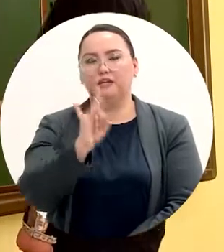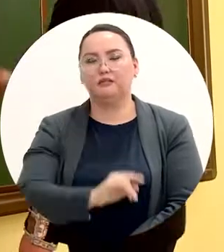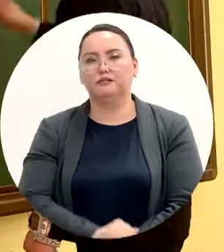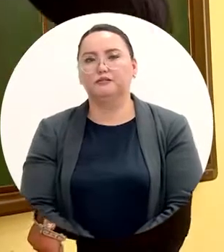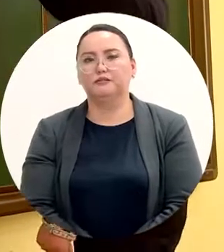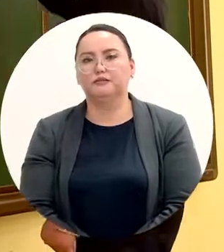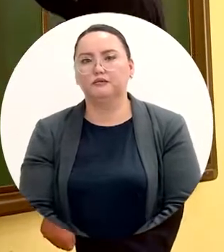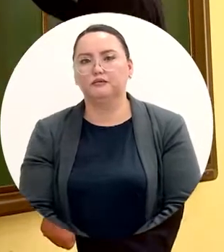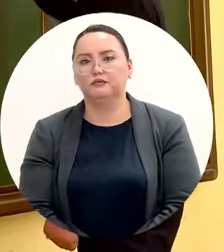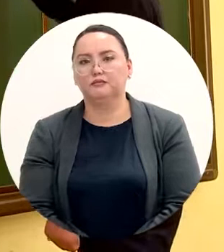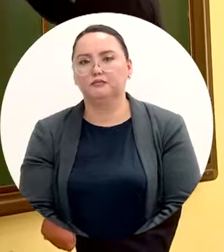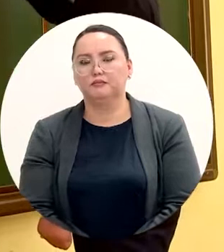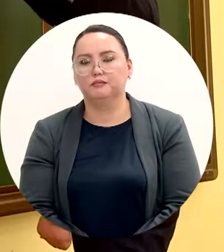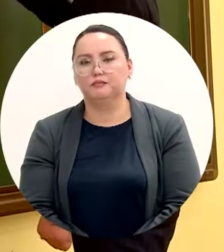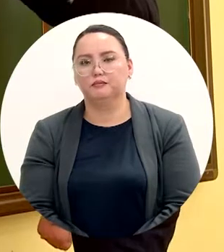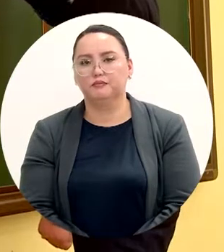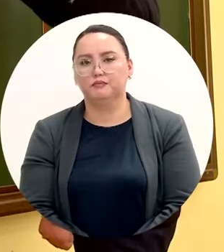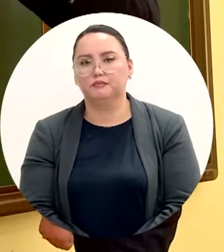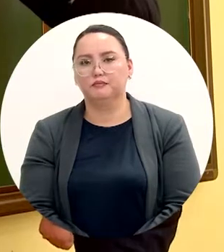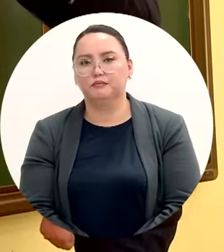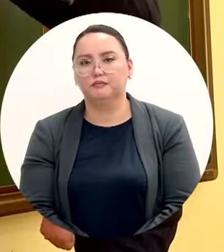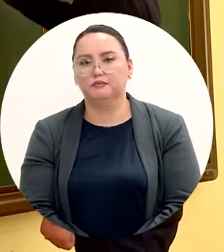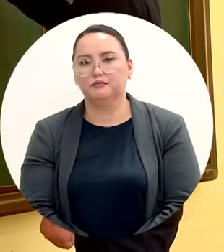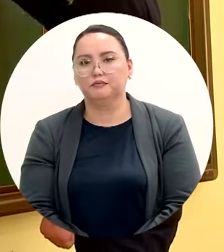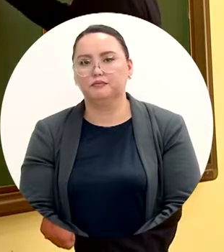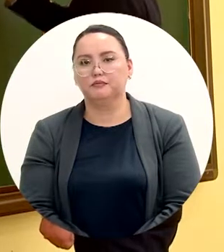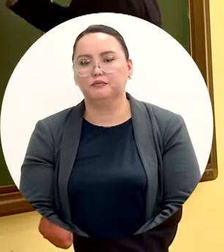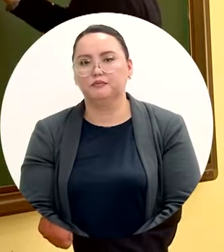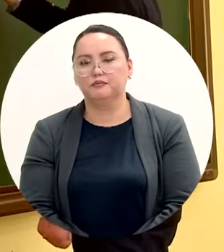чибар. Шулуун гэдэг үгийг